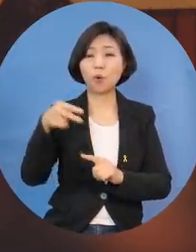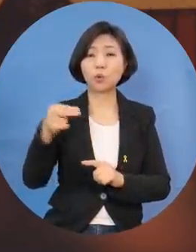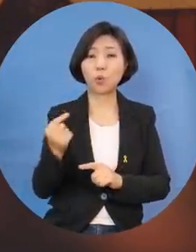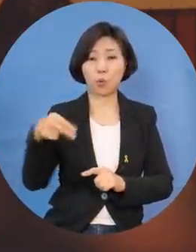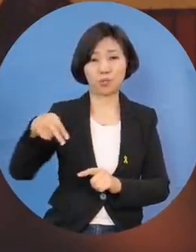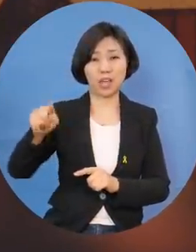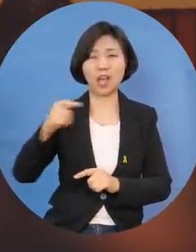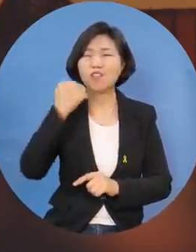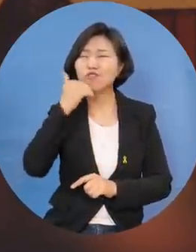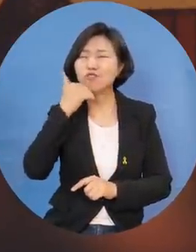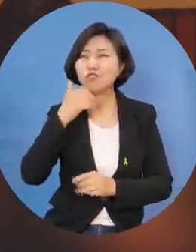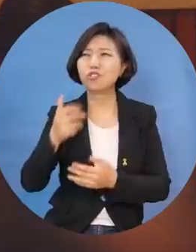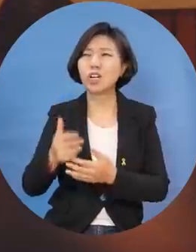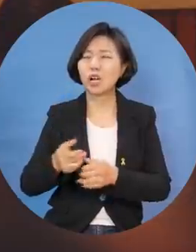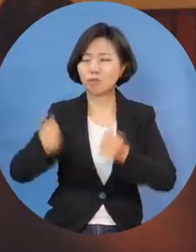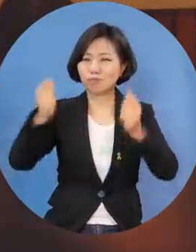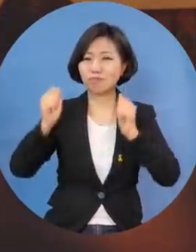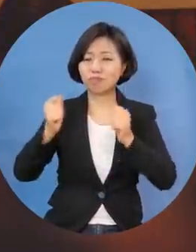도사님이 잡아준